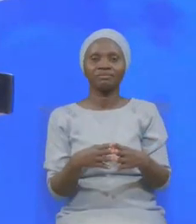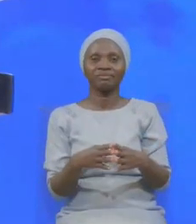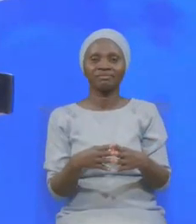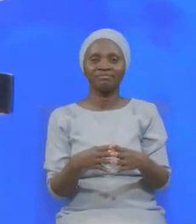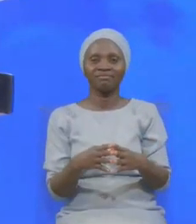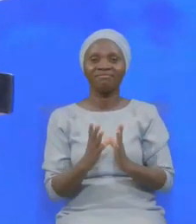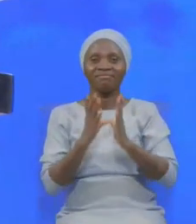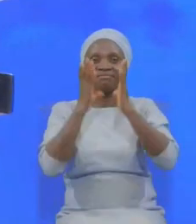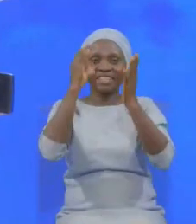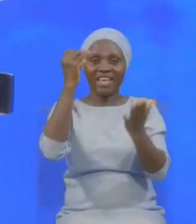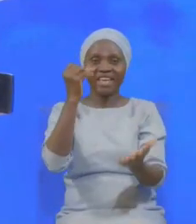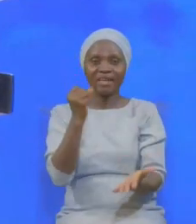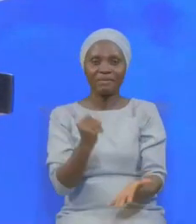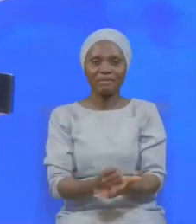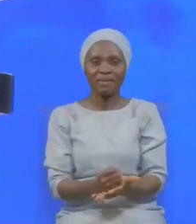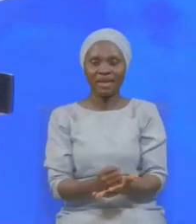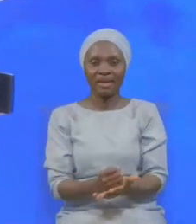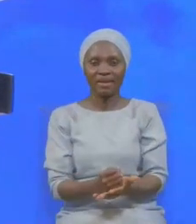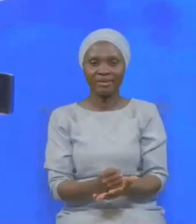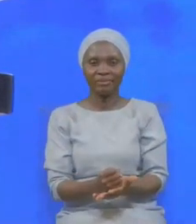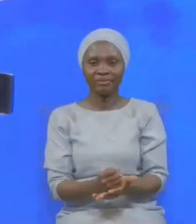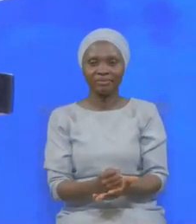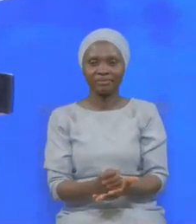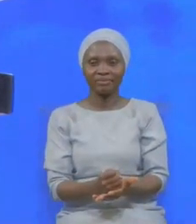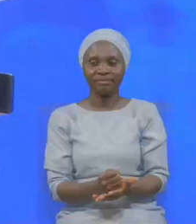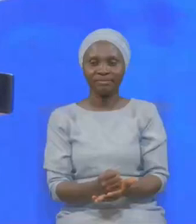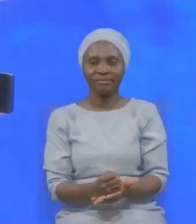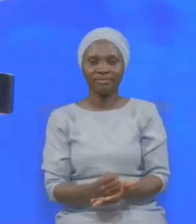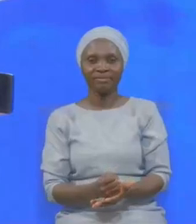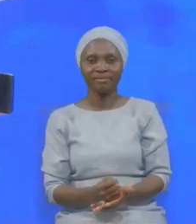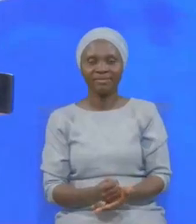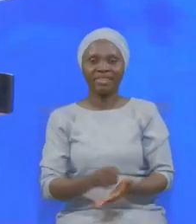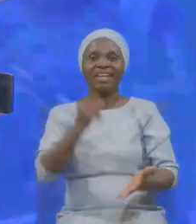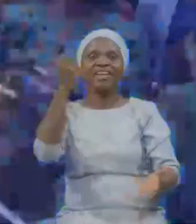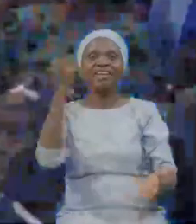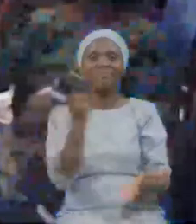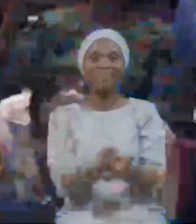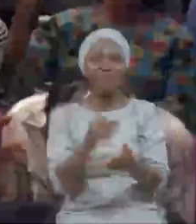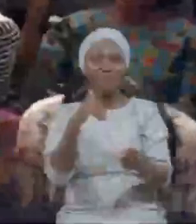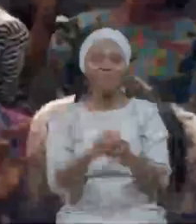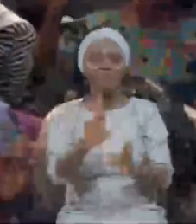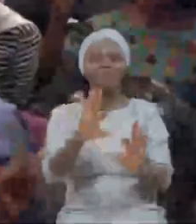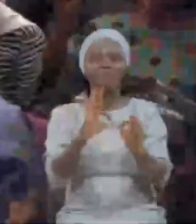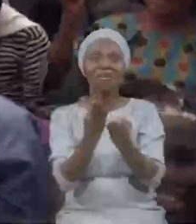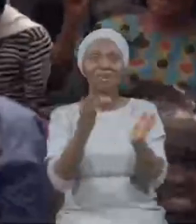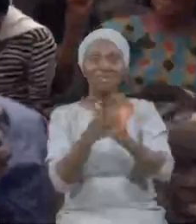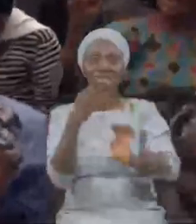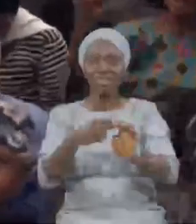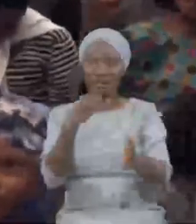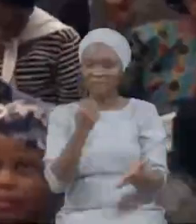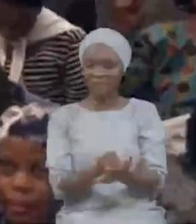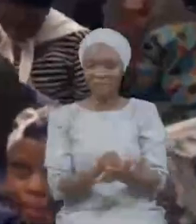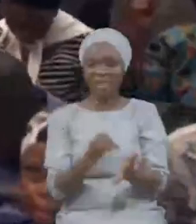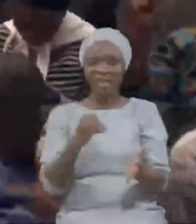Il y a un amen dans votre vie. Un amen dans votre famille.